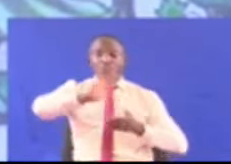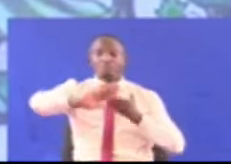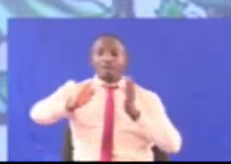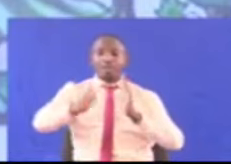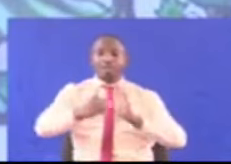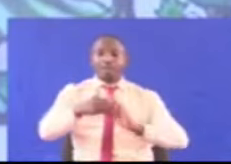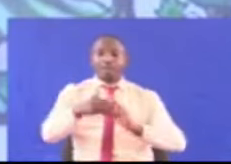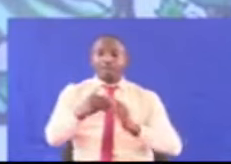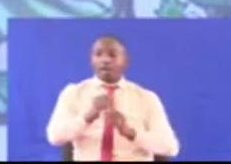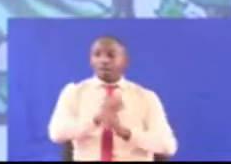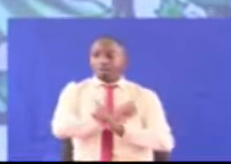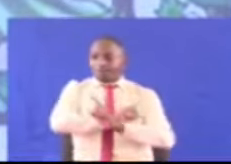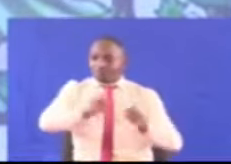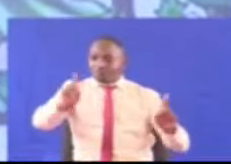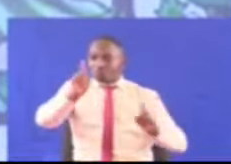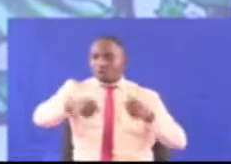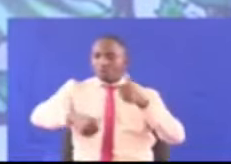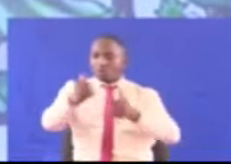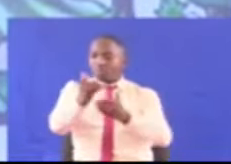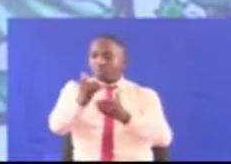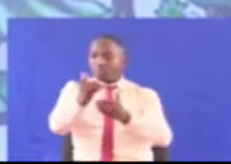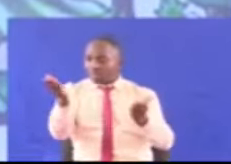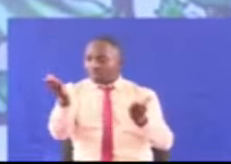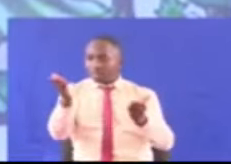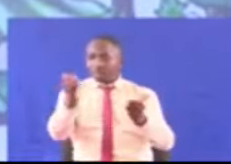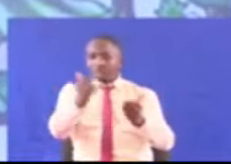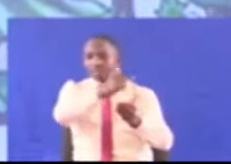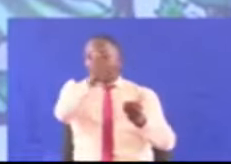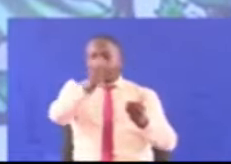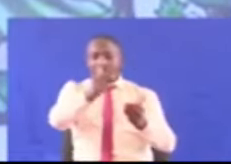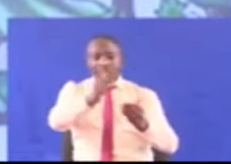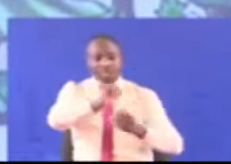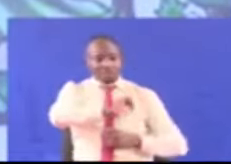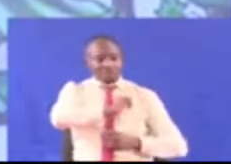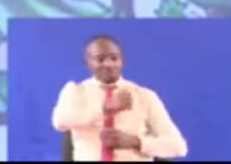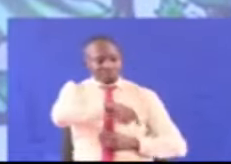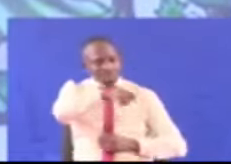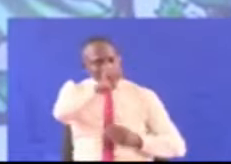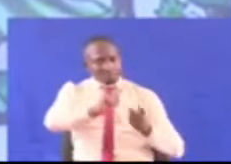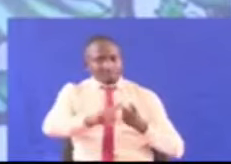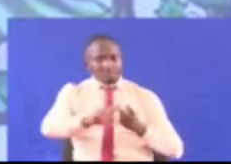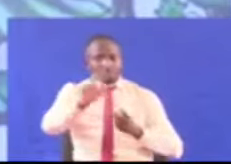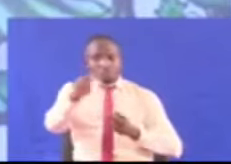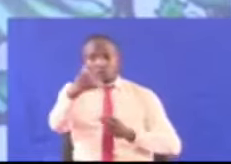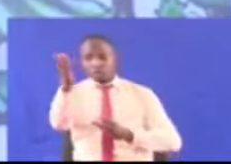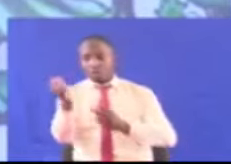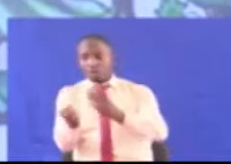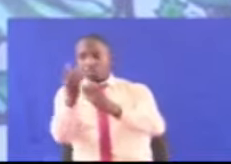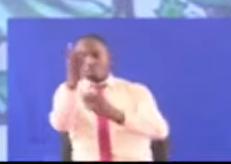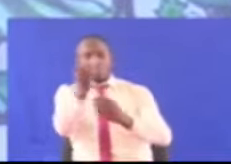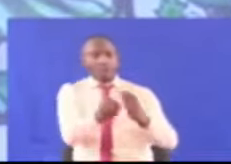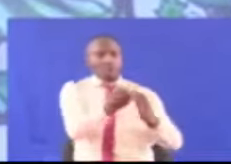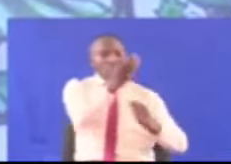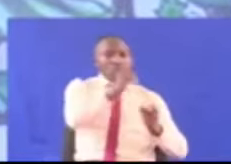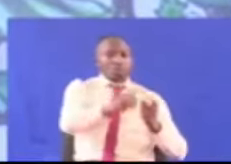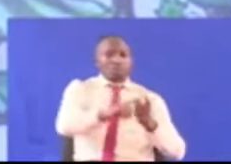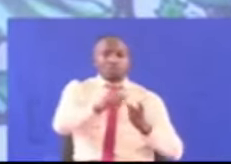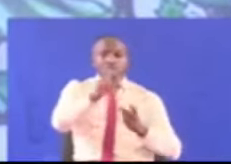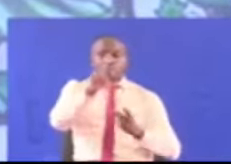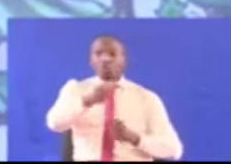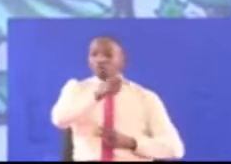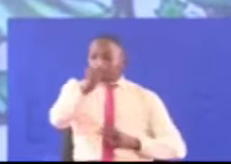walishakubaliana huku hakutakiwi kuwa na mgombea anaenda nani? Tanzania. Lakini wagombea wakaamka kila mahali. Kwa nini? Wametiwa moyo